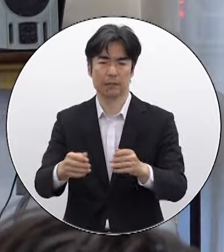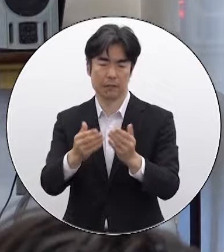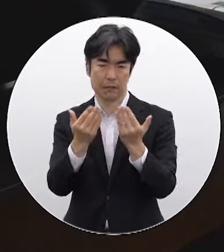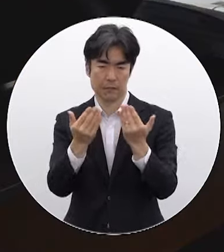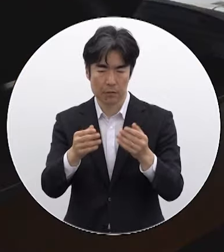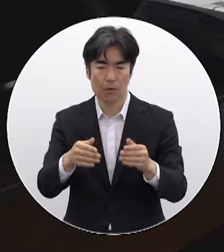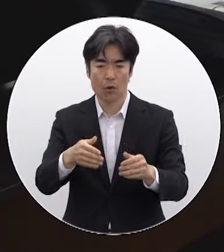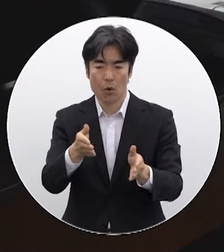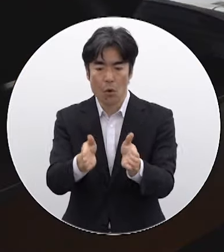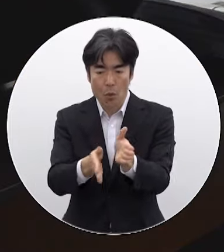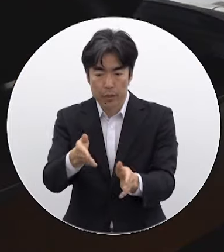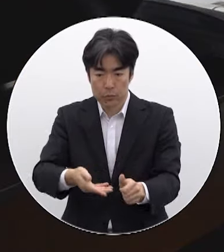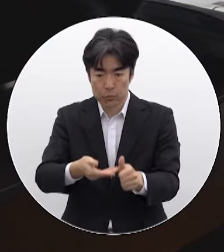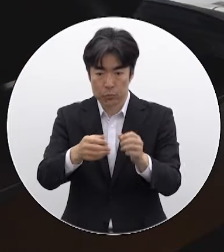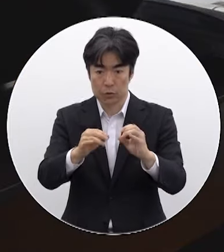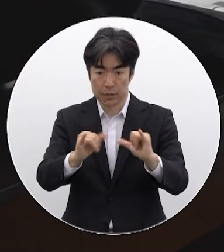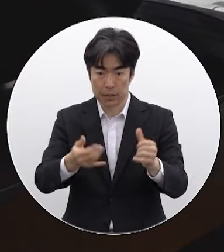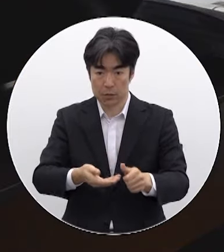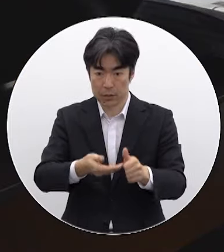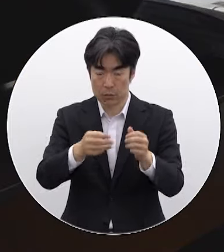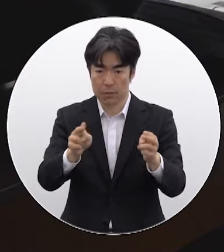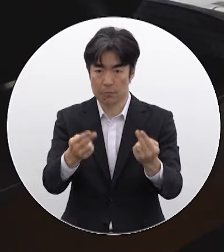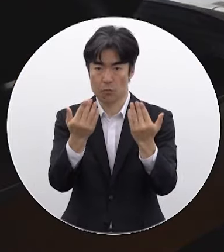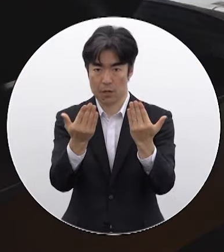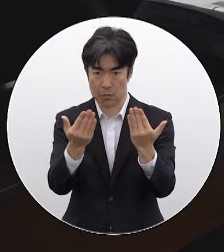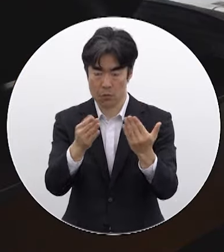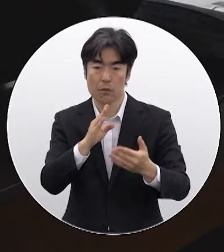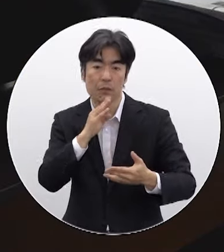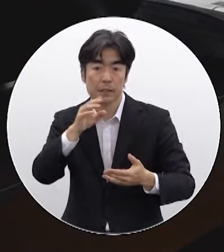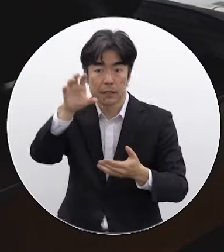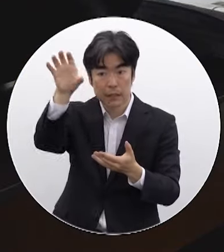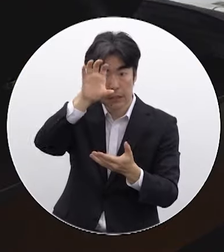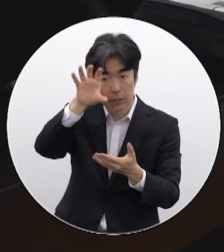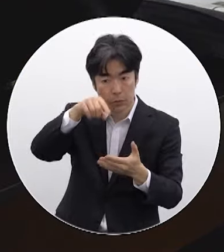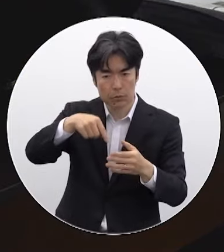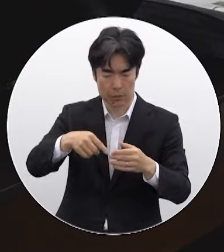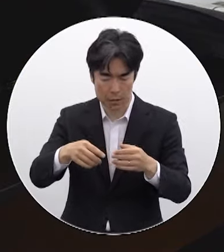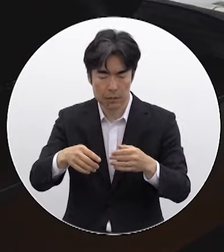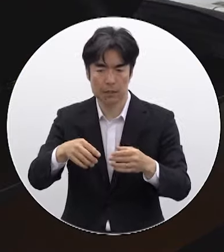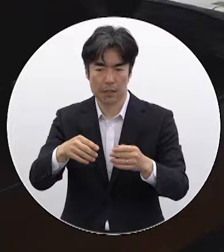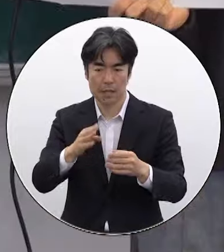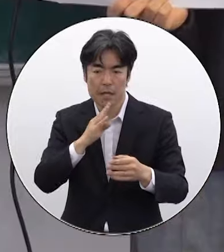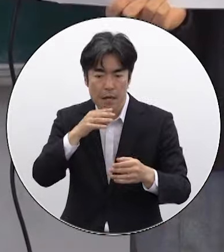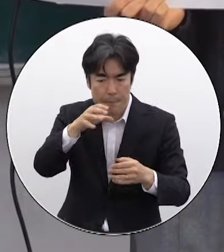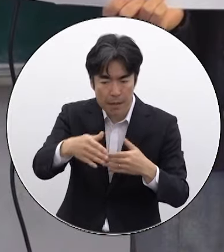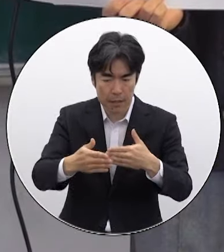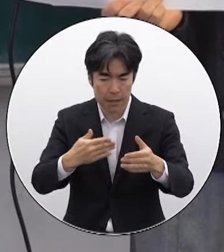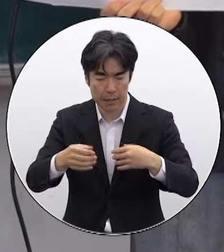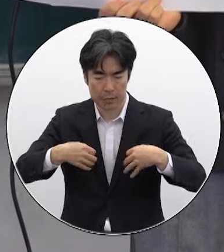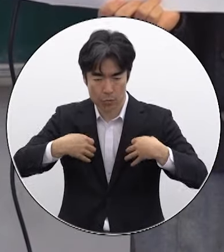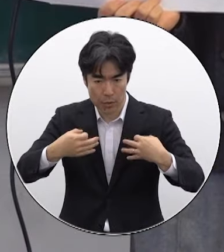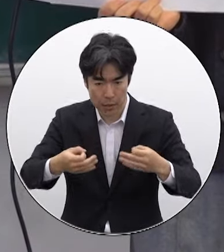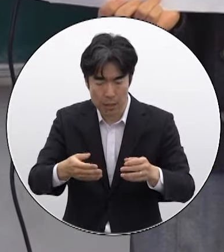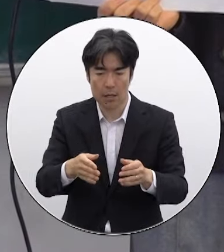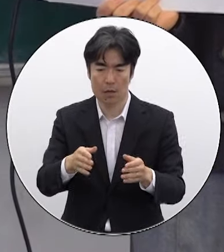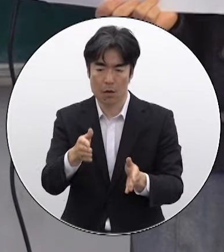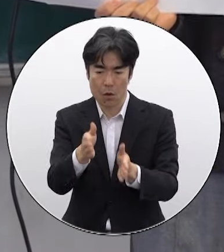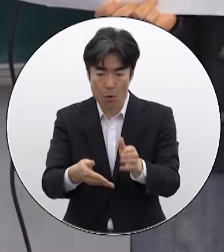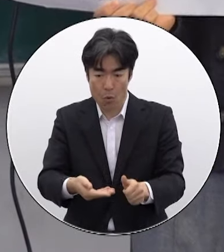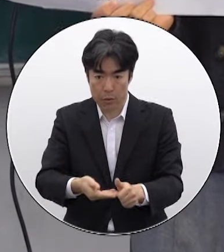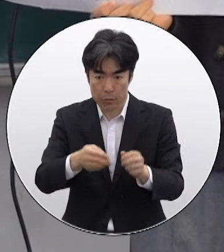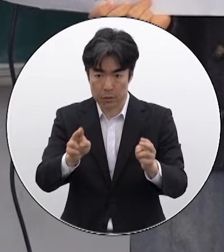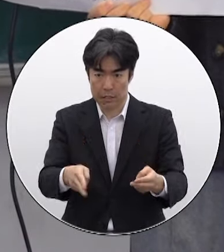養成の専門学校。実習を通して現場に密着した保育のスペシャリストを養成